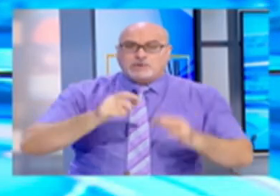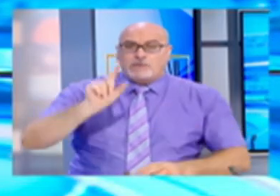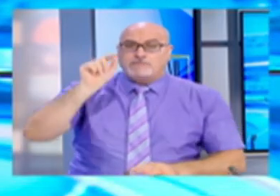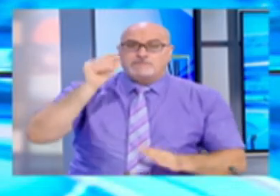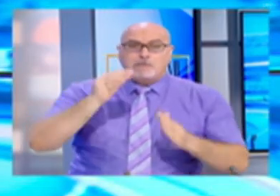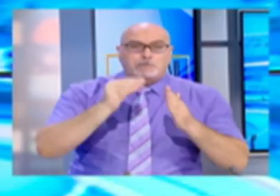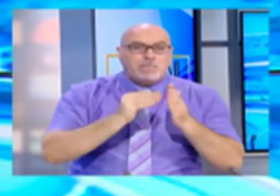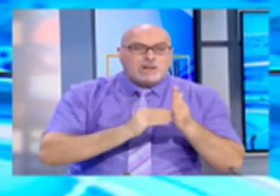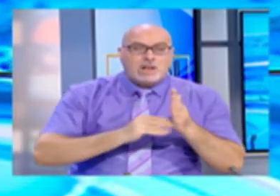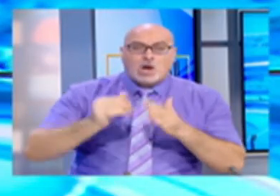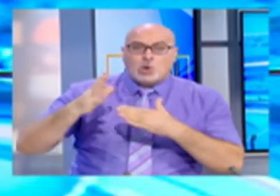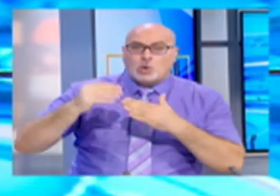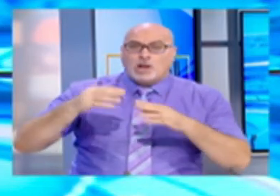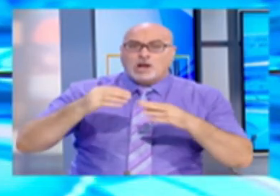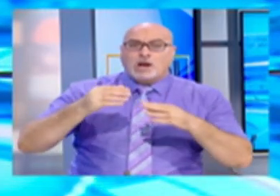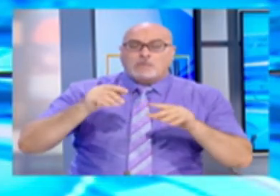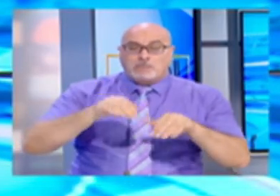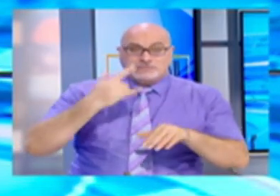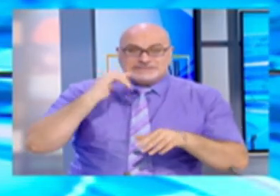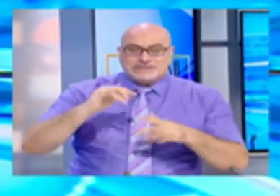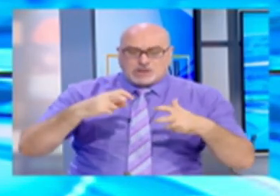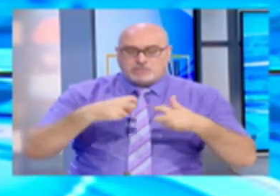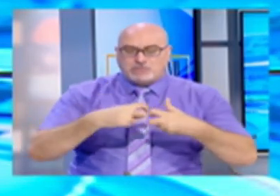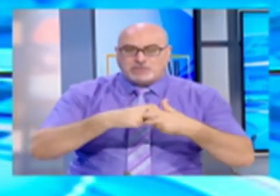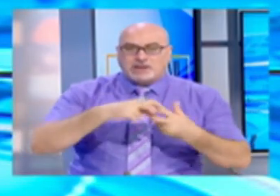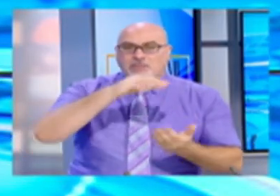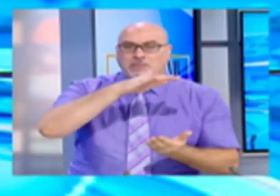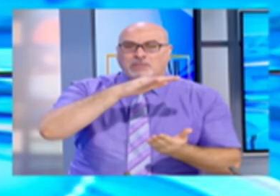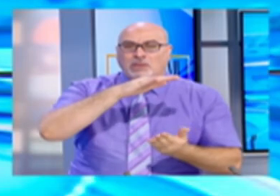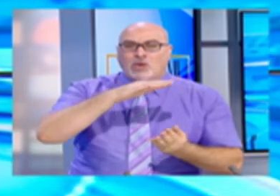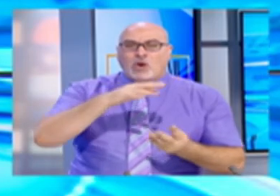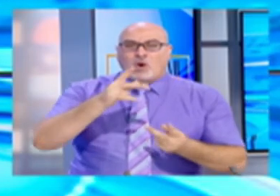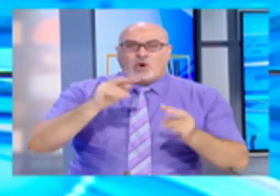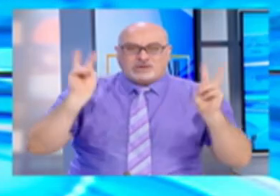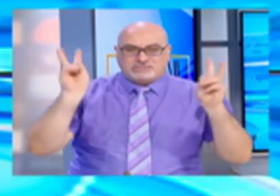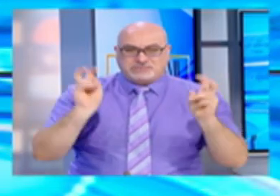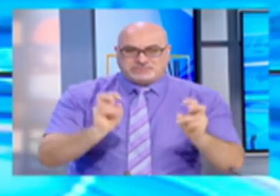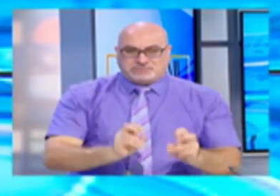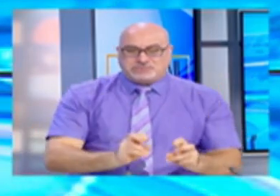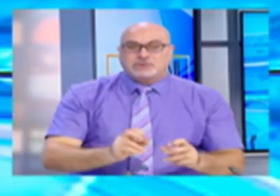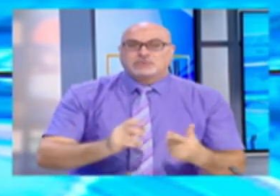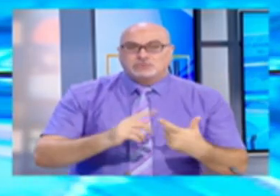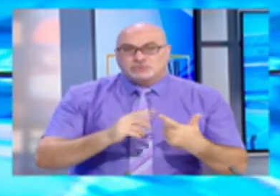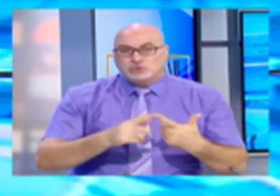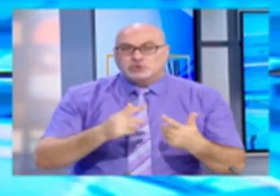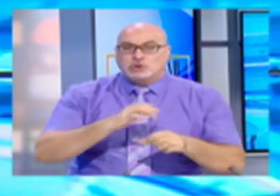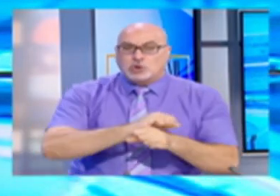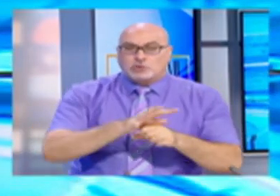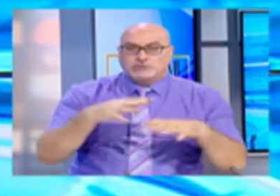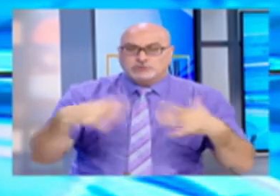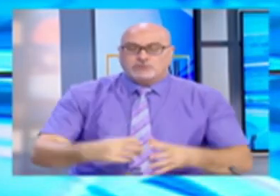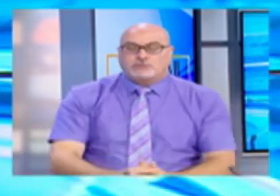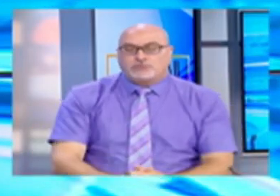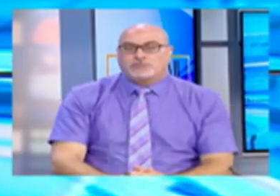20 مليار دولار من الصادرات رغم تدهور الأسعار في الأسواق العالمية وظروف جائحة